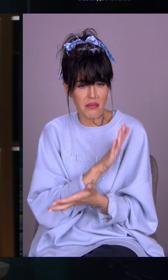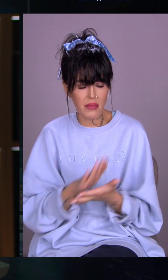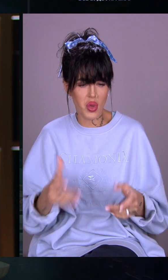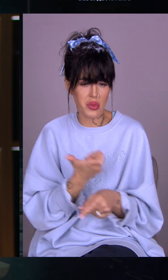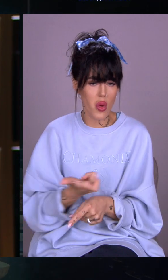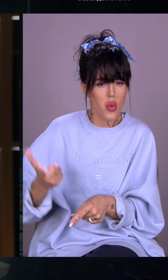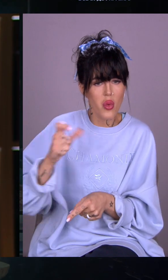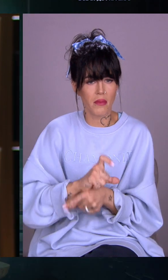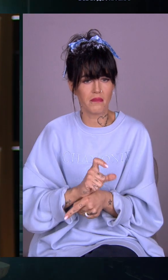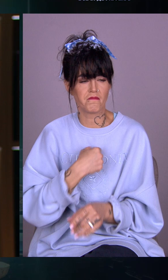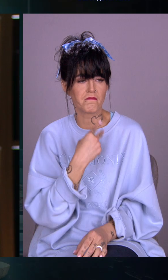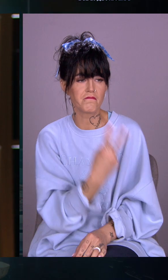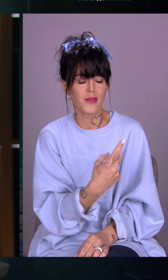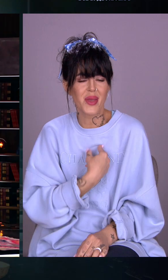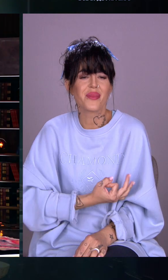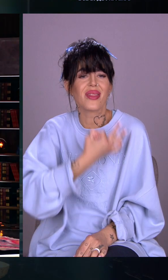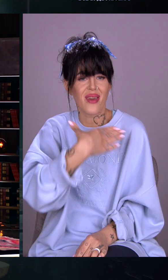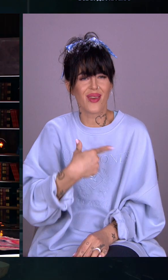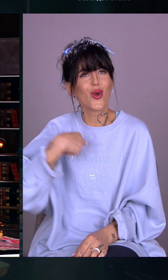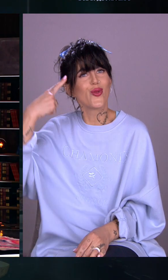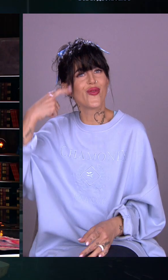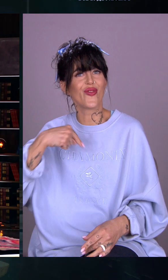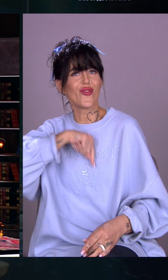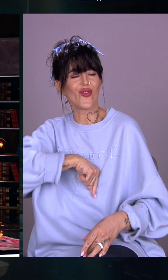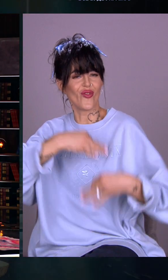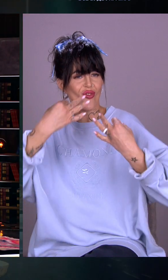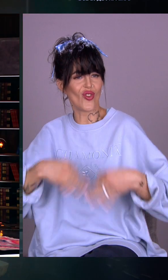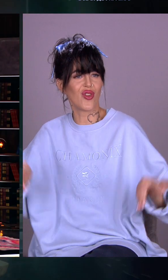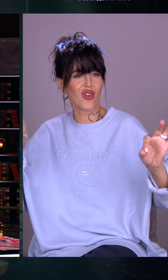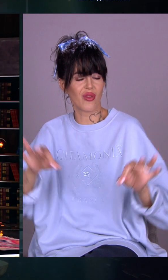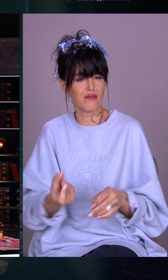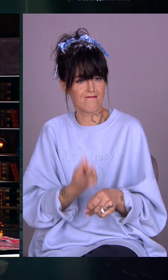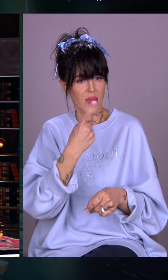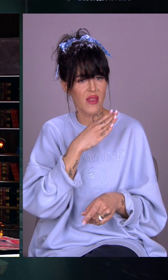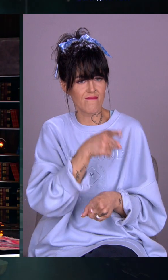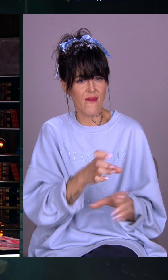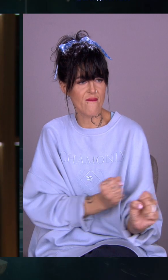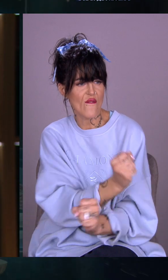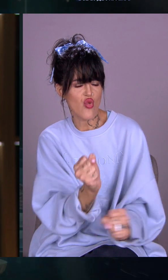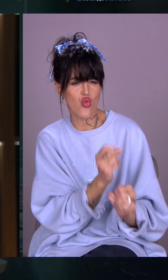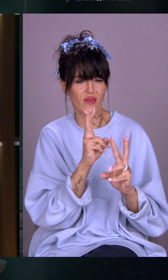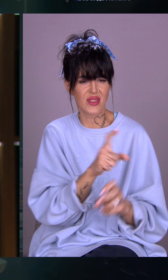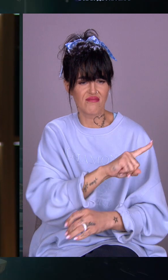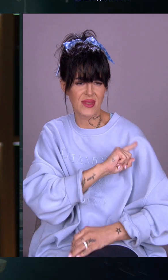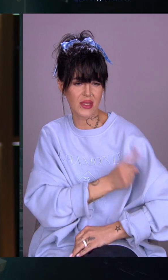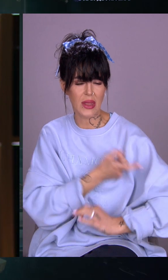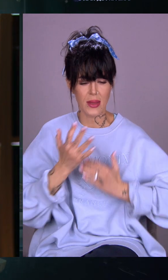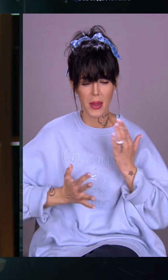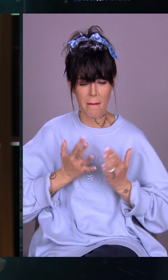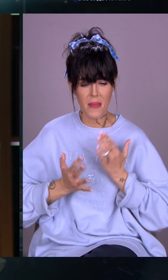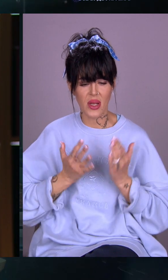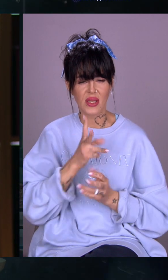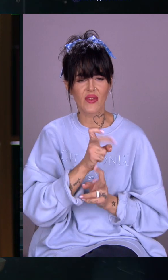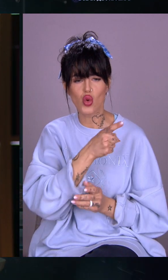я розумію, що я до того був вільною людиною. І вона, в принципі, є двигуном, каркасом і всім іншим в цьому автомобілі,